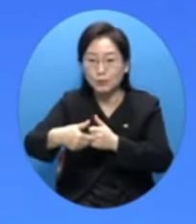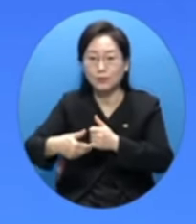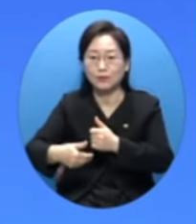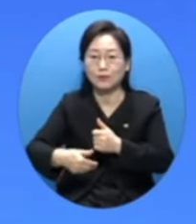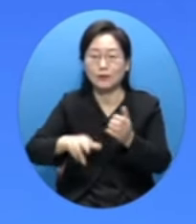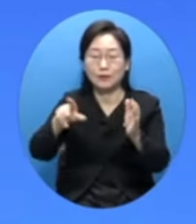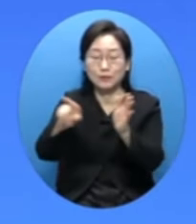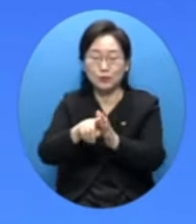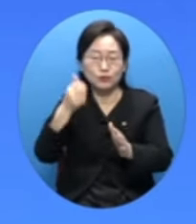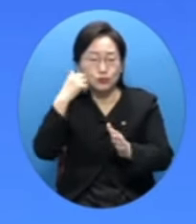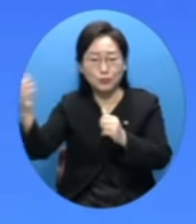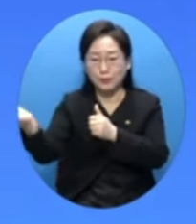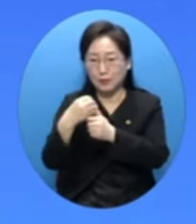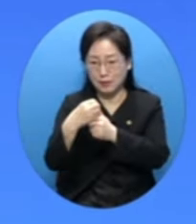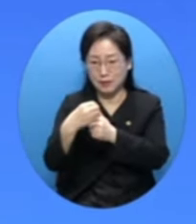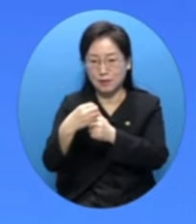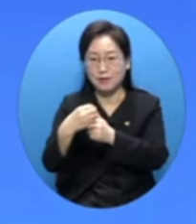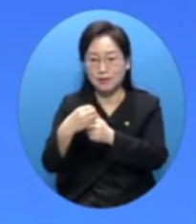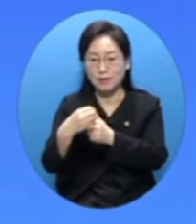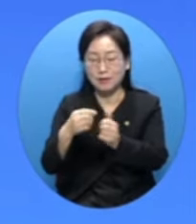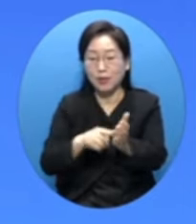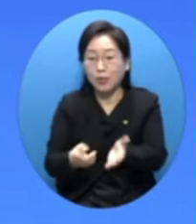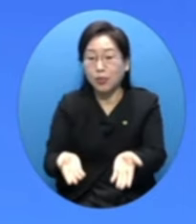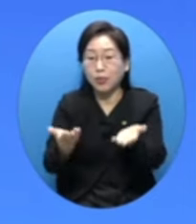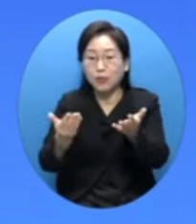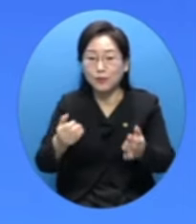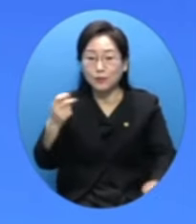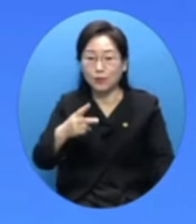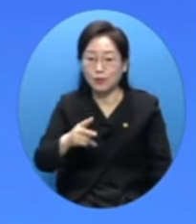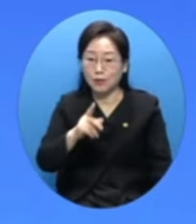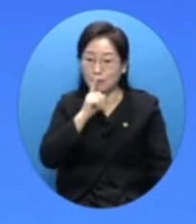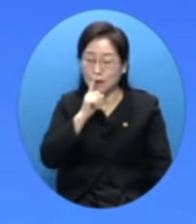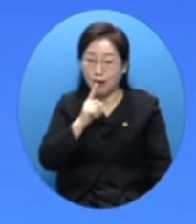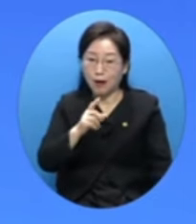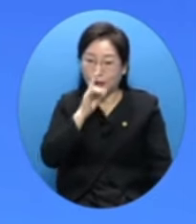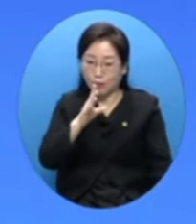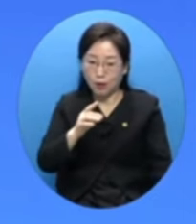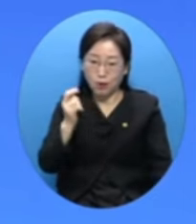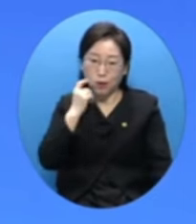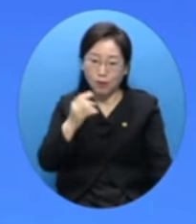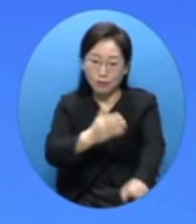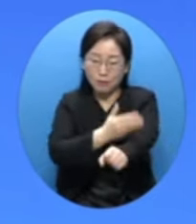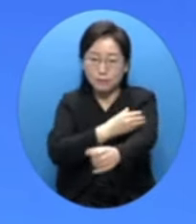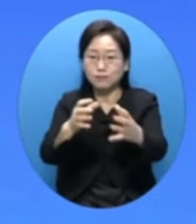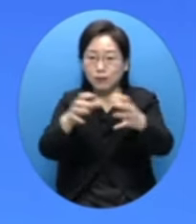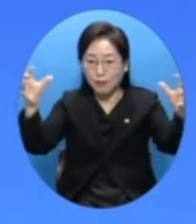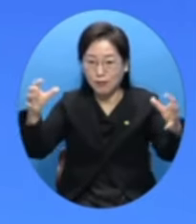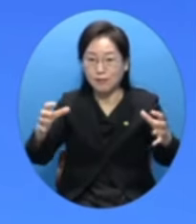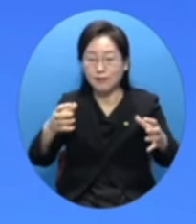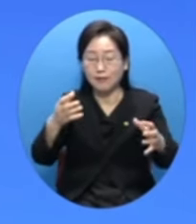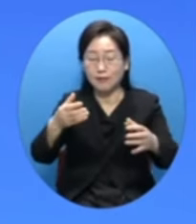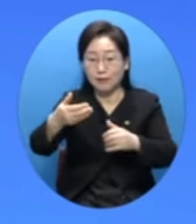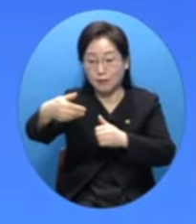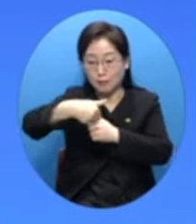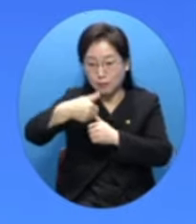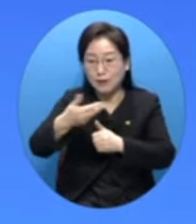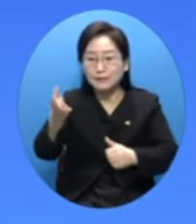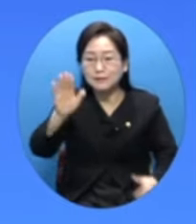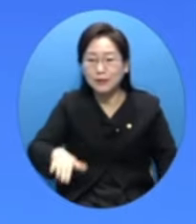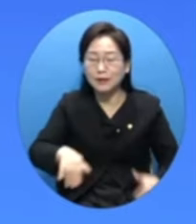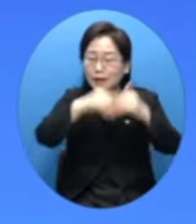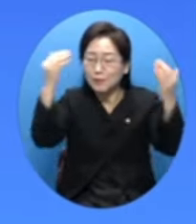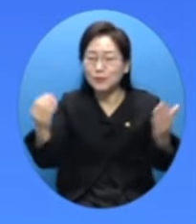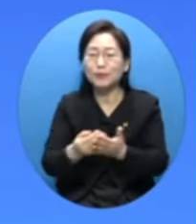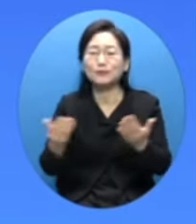믿었던 사람이 배신하게 만들고 말도 안 되는 얘기를 가지고 우리를 물고 공격해 옵니다. 그러나 이 모든 일에